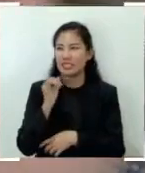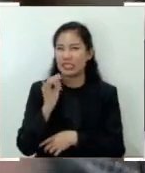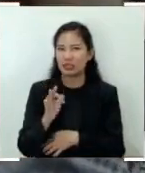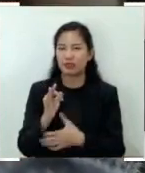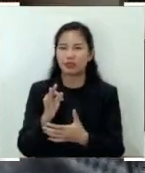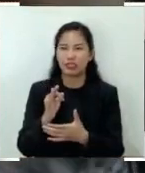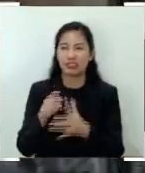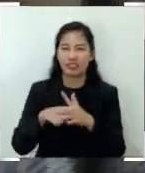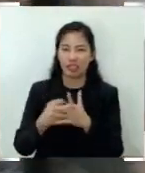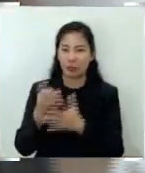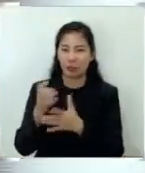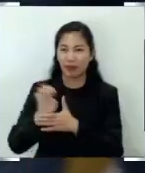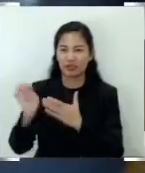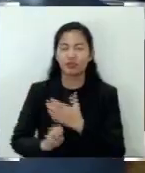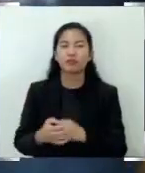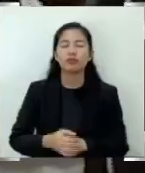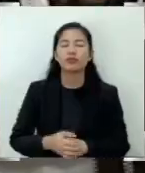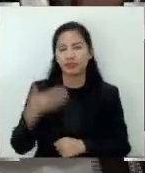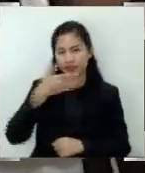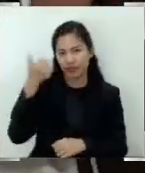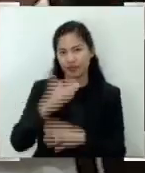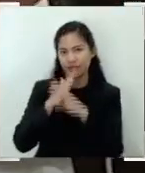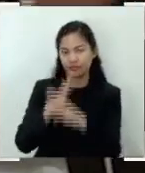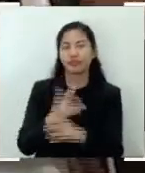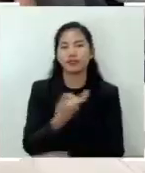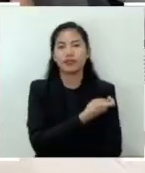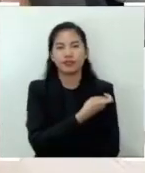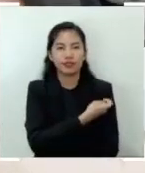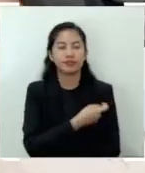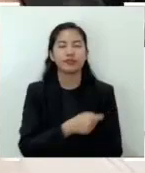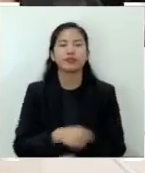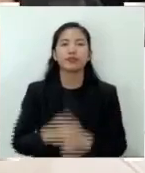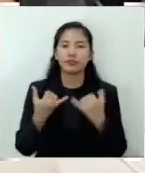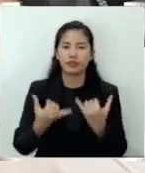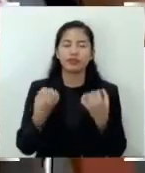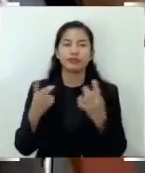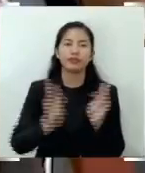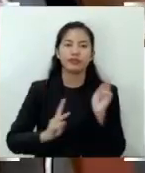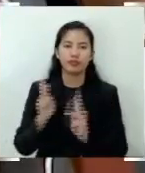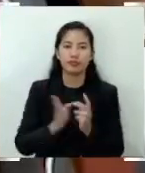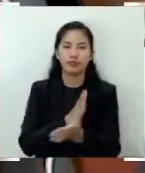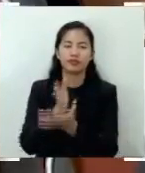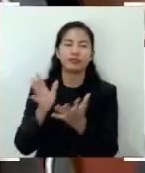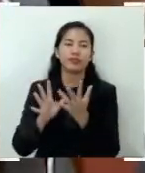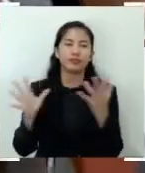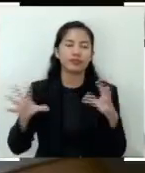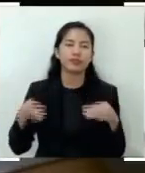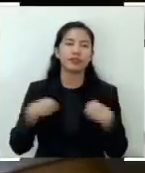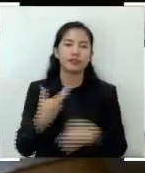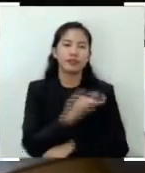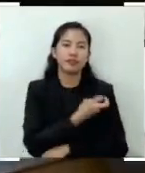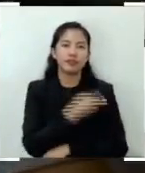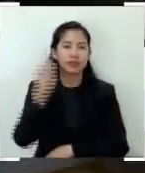ng karamihan na panangga laban sa COVID-19. Ngayong araw, marami ang pumila sa mga vaccination site. Ang government employee na si